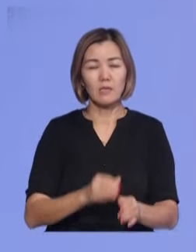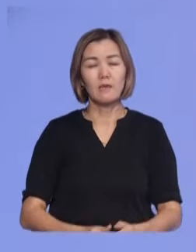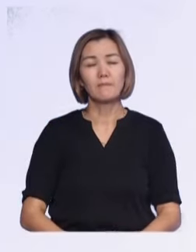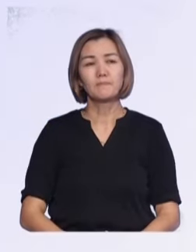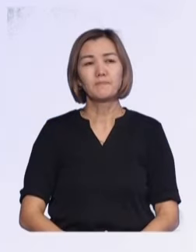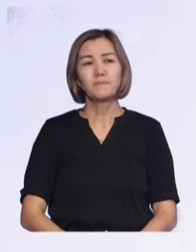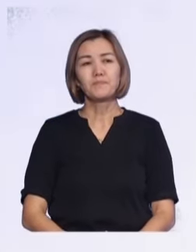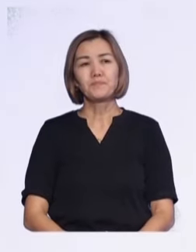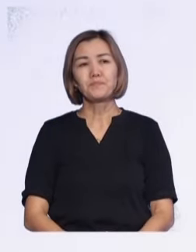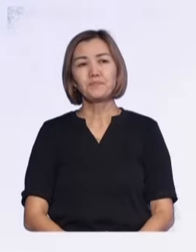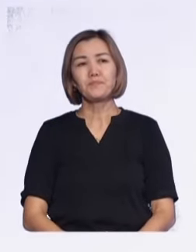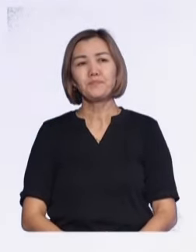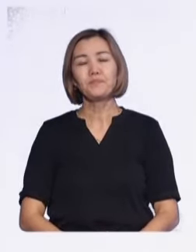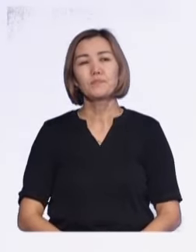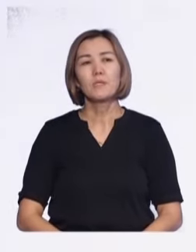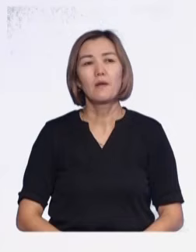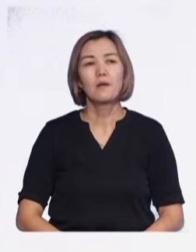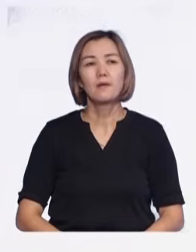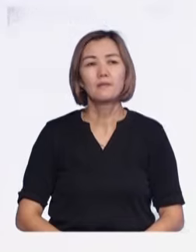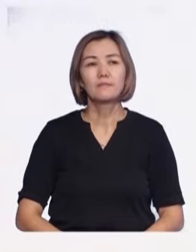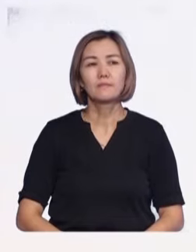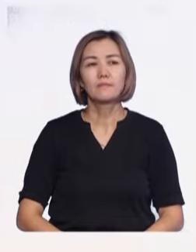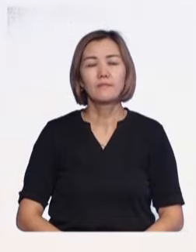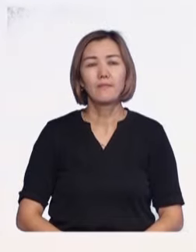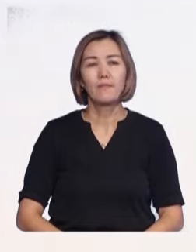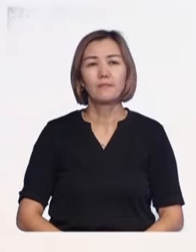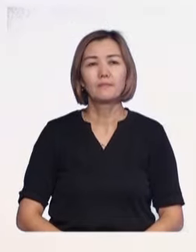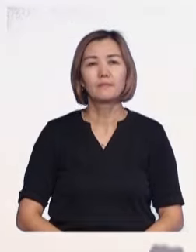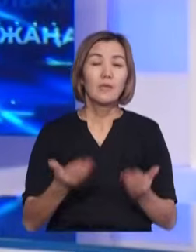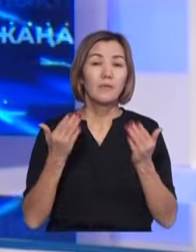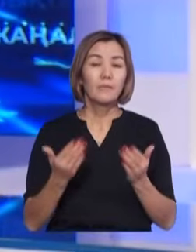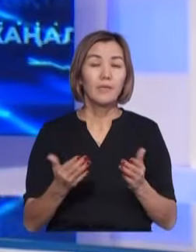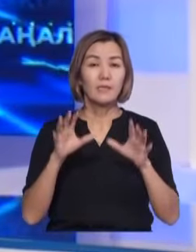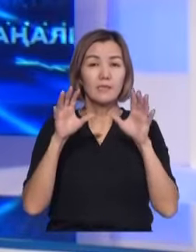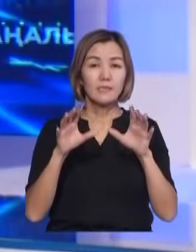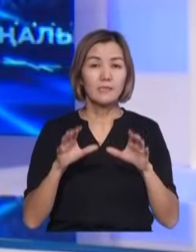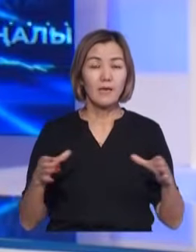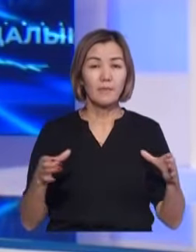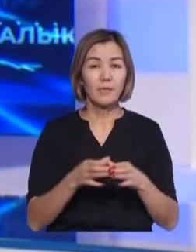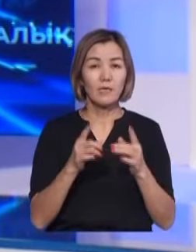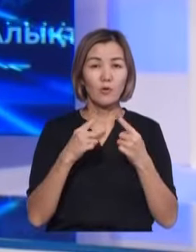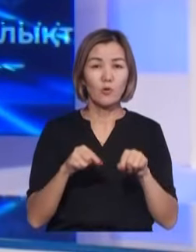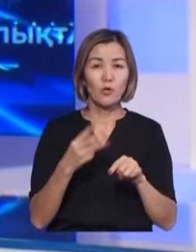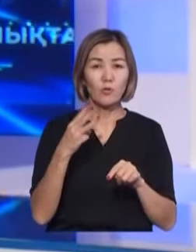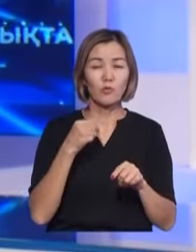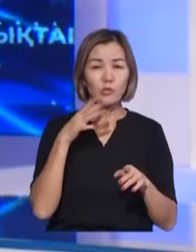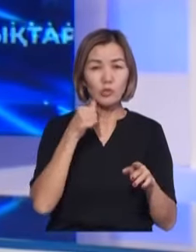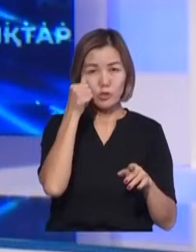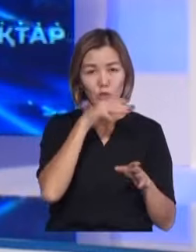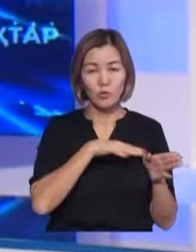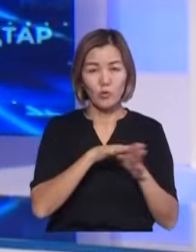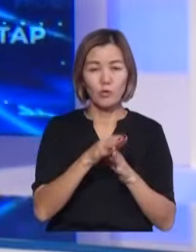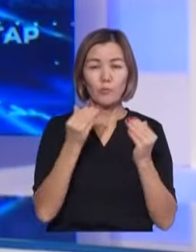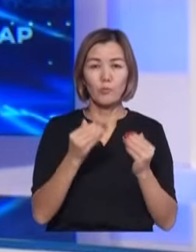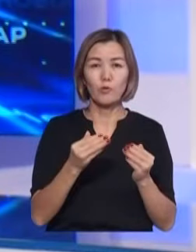Жахан жаңалықтарын ғаламтор желісінен дайындаған Айжан Бауыржан қызы жетісу телеарнасы. Быйыл Заң Медиа корпорациясының құрылғанына 30